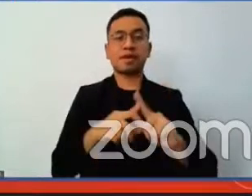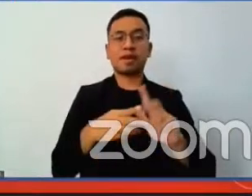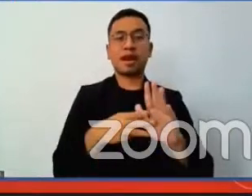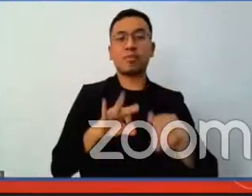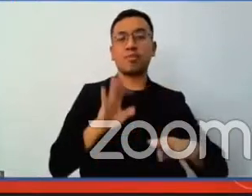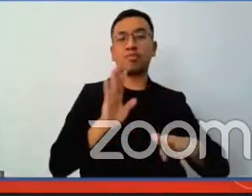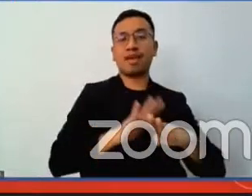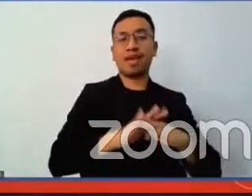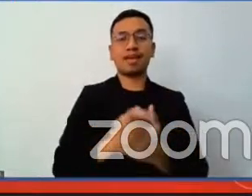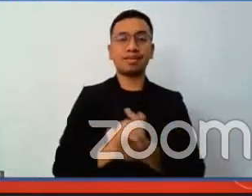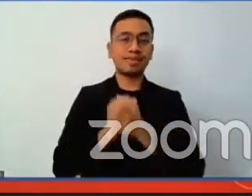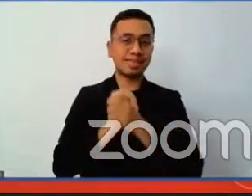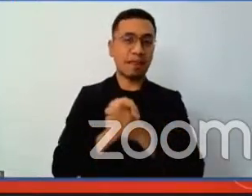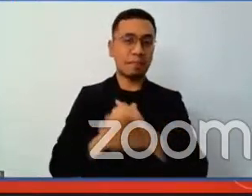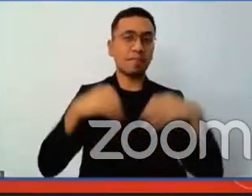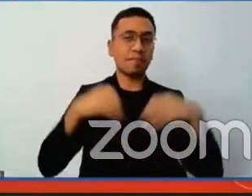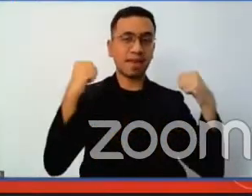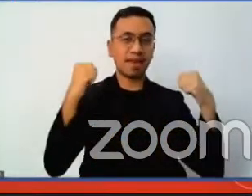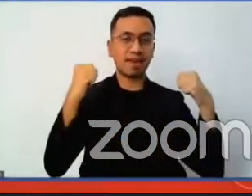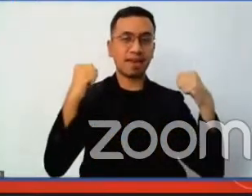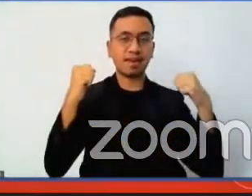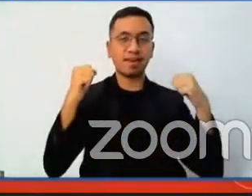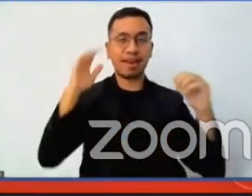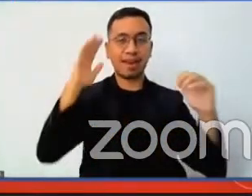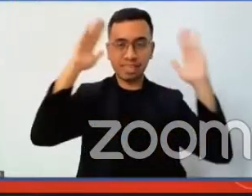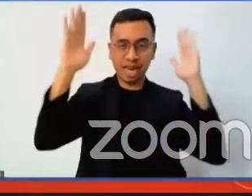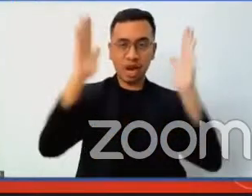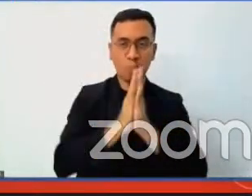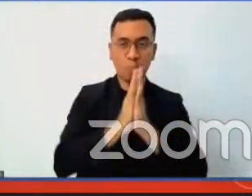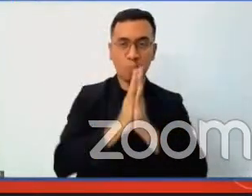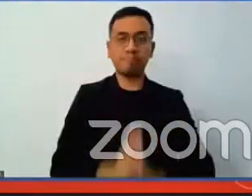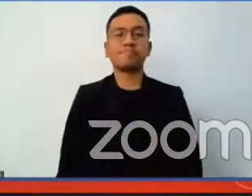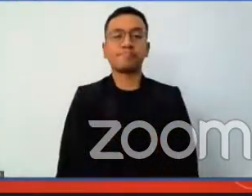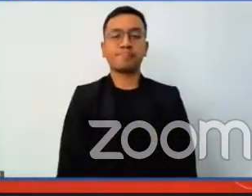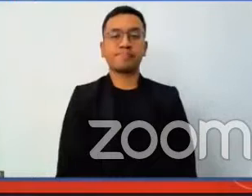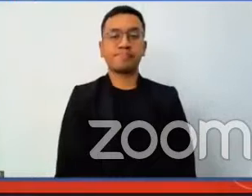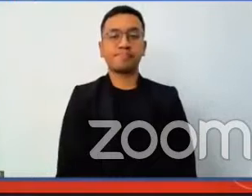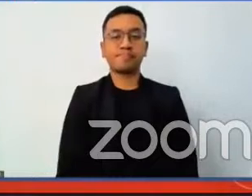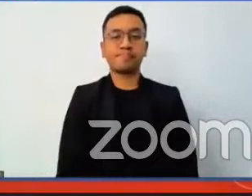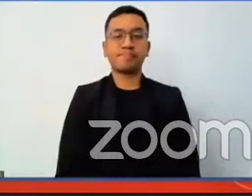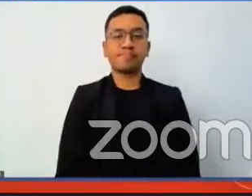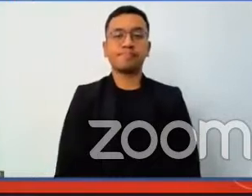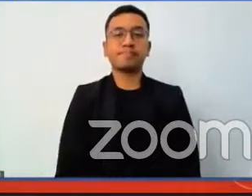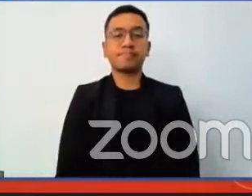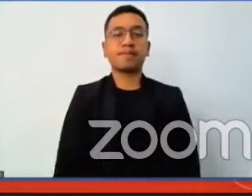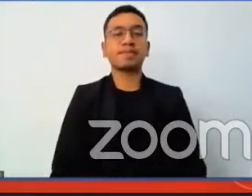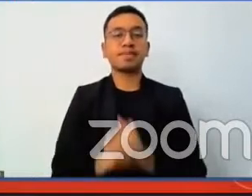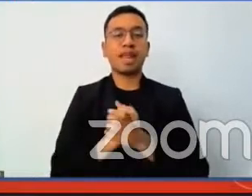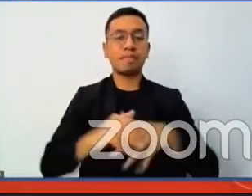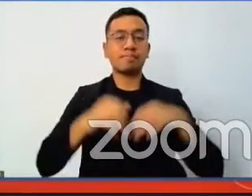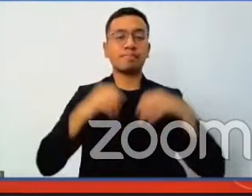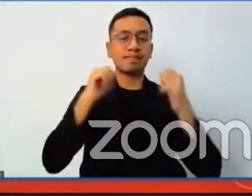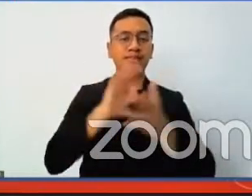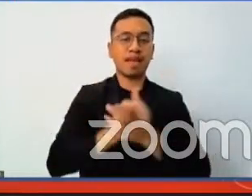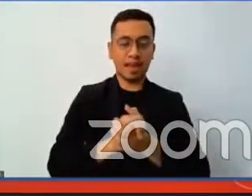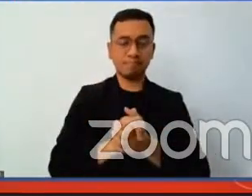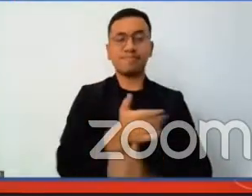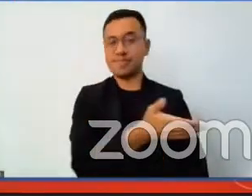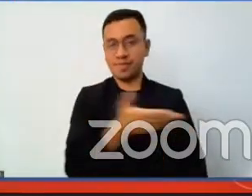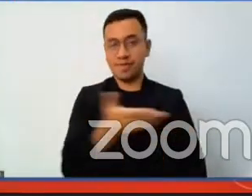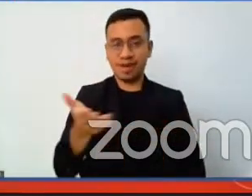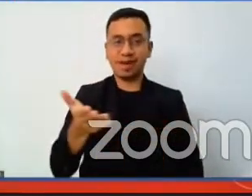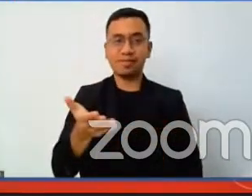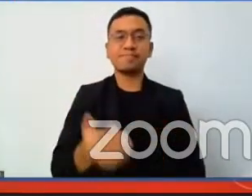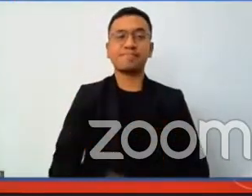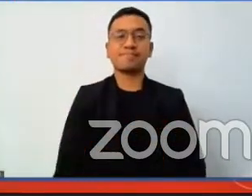Buddhaya, salam kebajikan, salam. Salam sehat, salam sejahtera untuk kita semua dimanapun